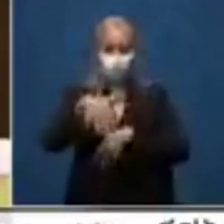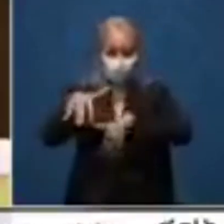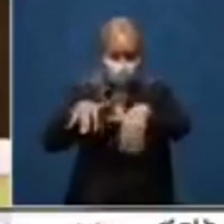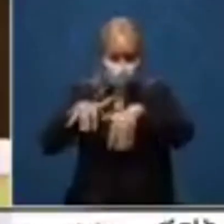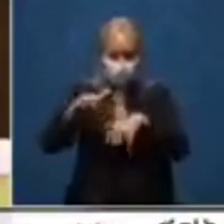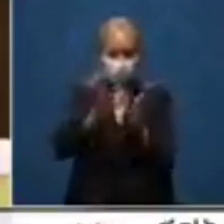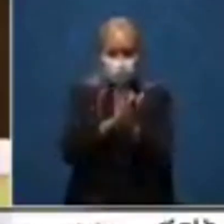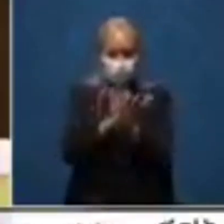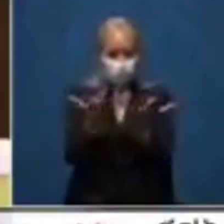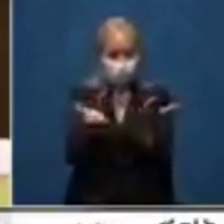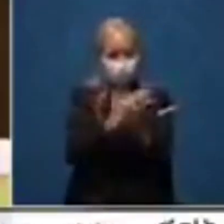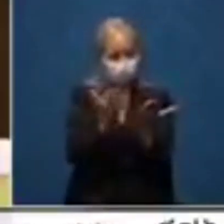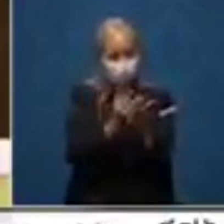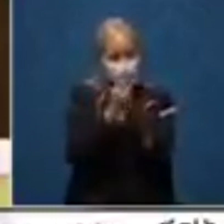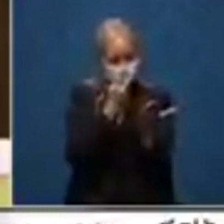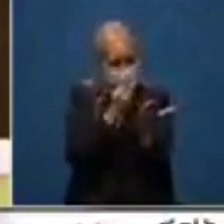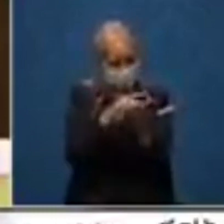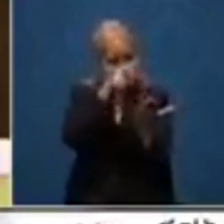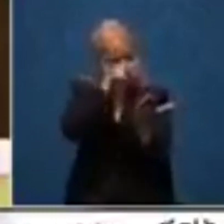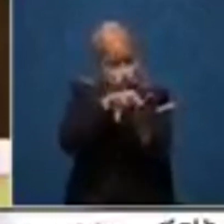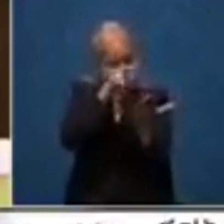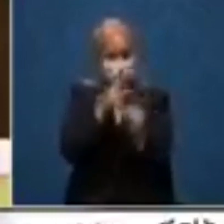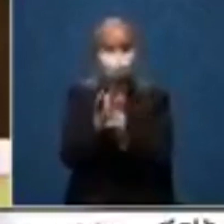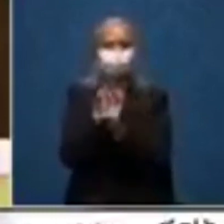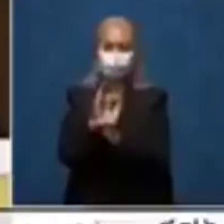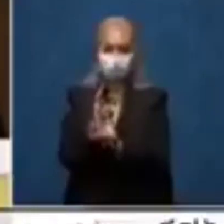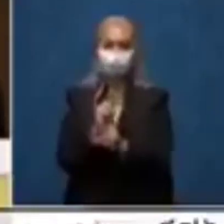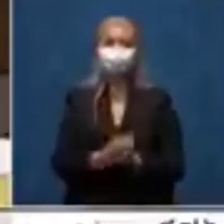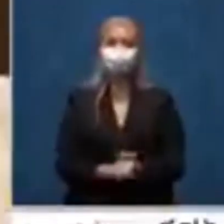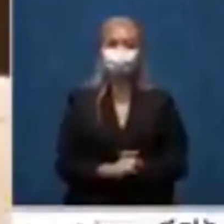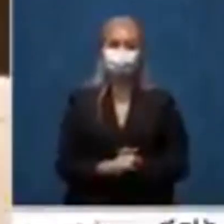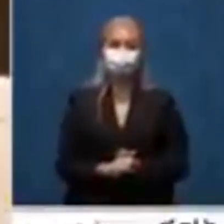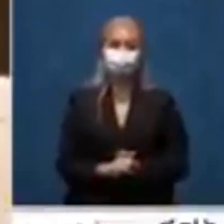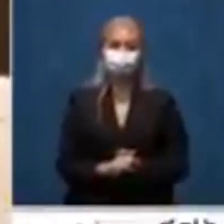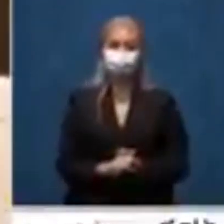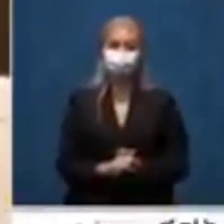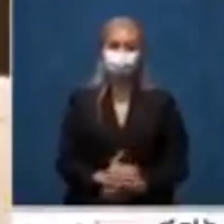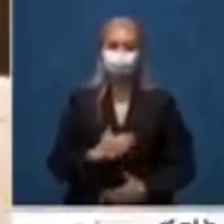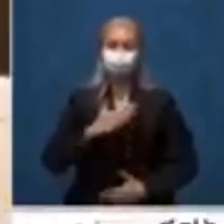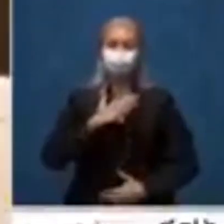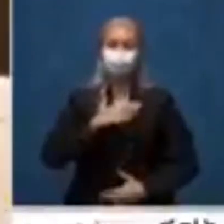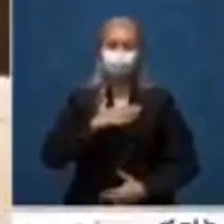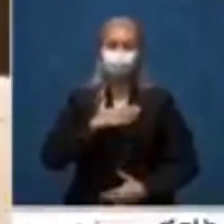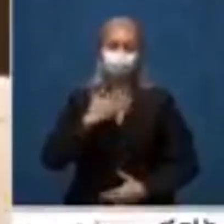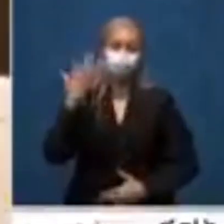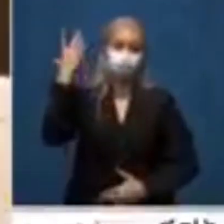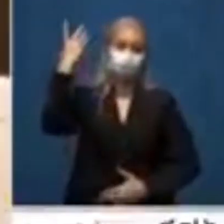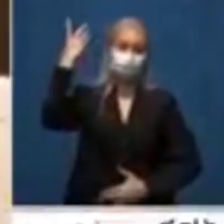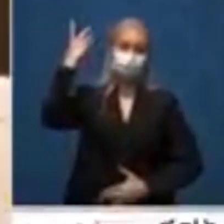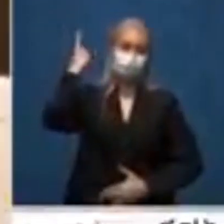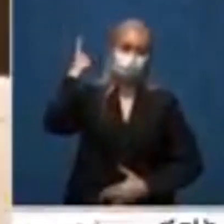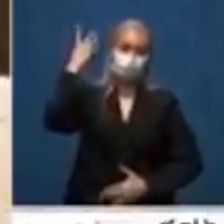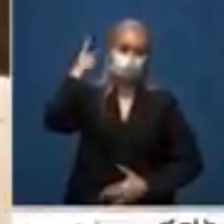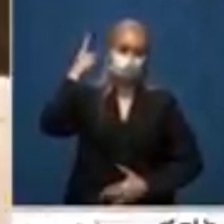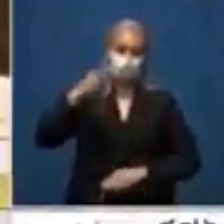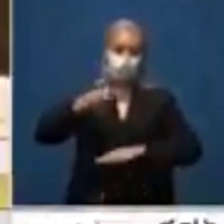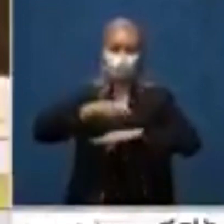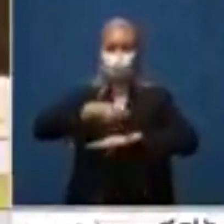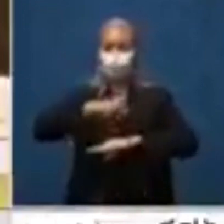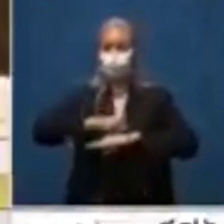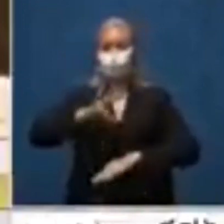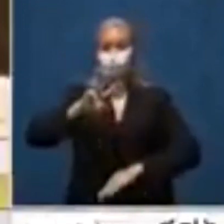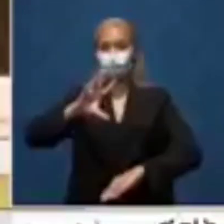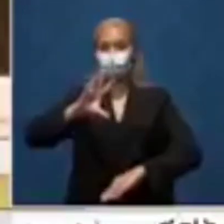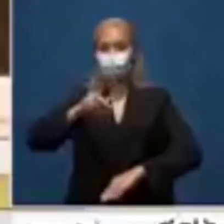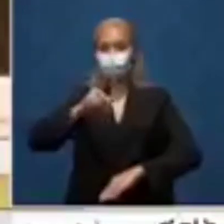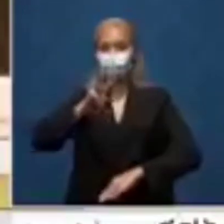อ่านว่าเขียนว่าอย่างไรครับท่านประธานครับ ผมขอวินิจฉัยนะครับเหตุการณ์เมื่อวานเป็นเหตุการณ์ที่ท่านประธานชวนหลีกภัยได้วินิจฉัยไป